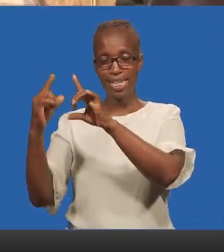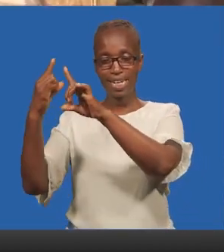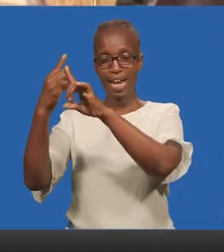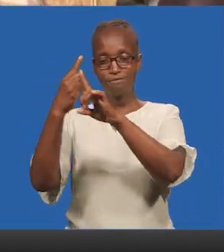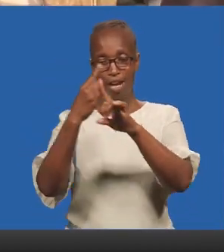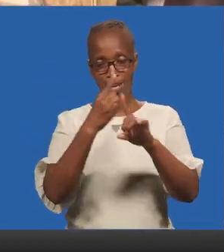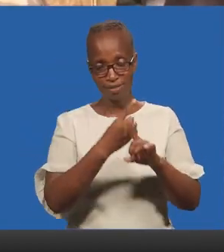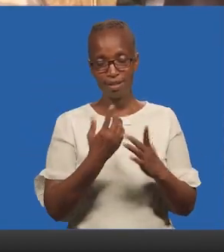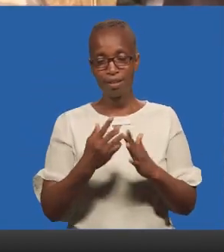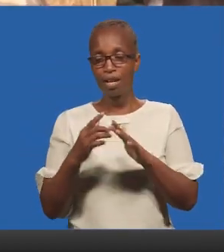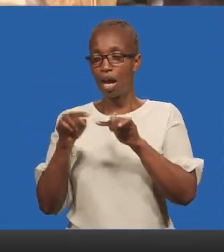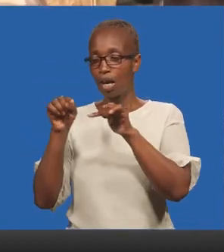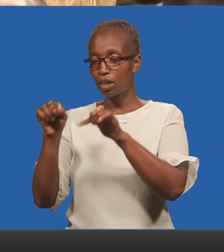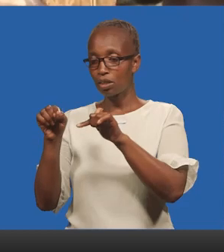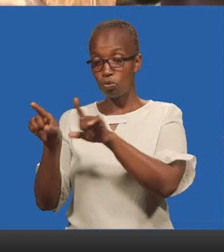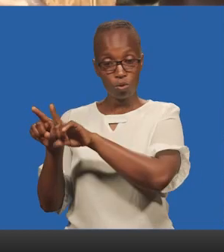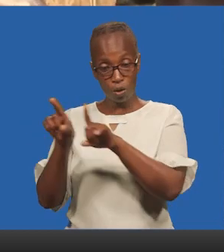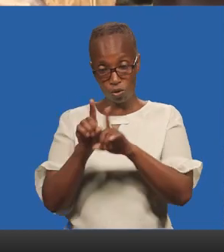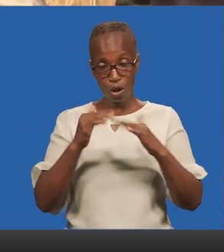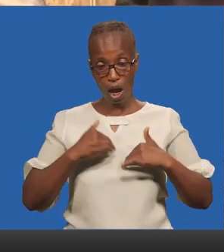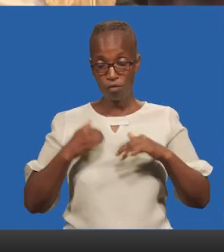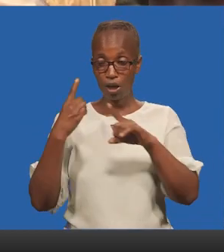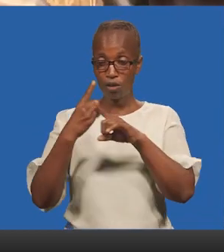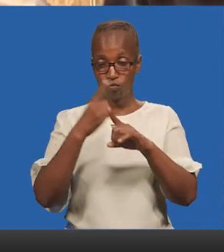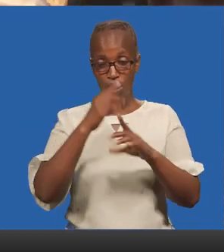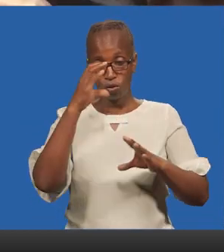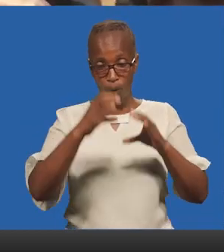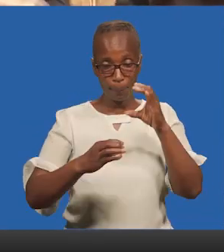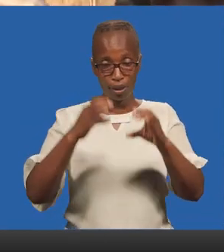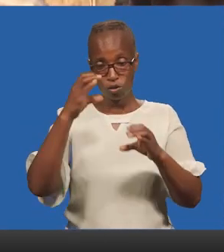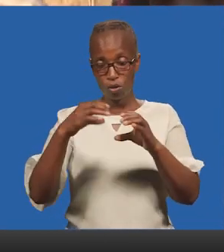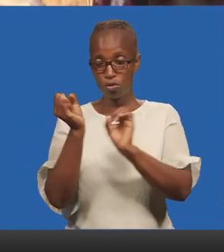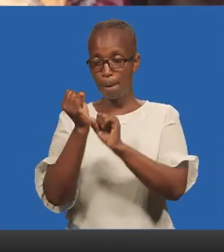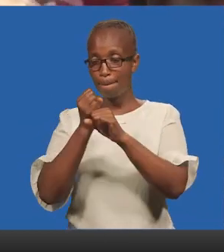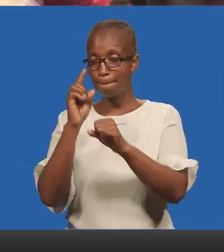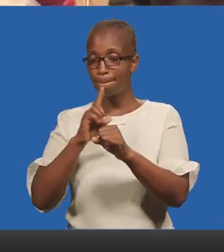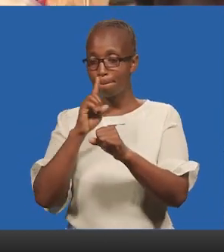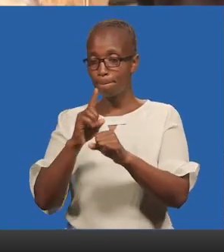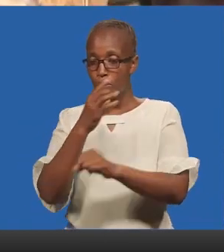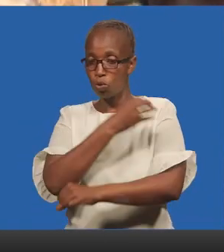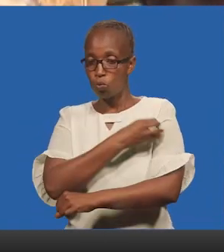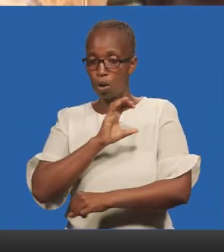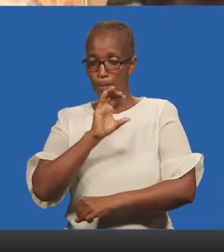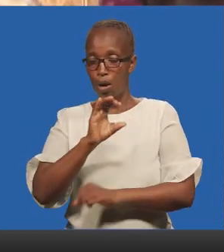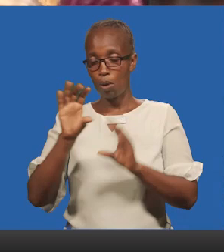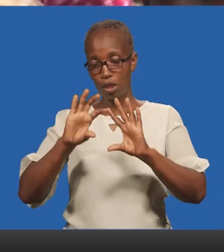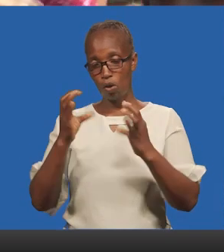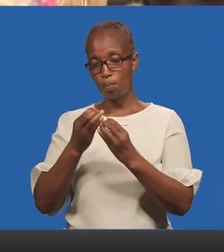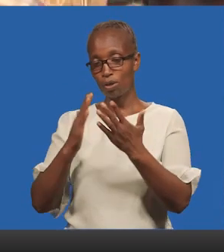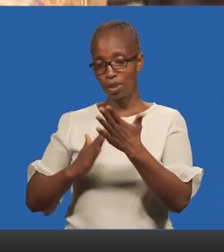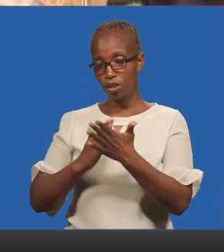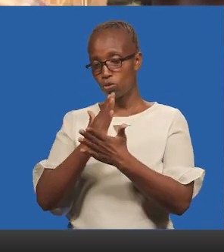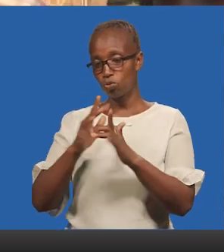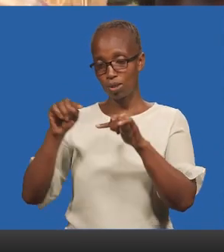diverse. We'll also have, that is, we will have different competitions just to make sure that we empower the community through